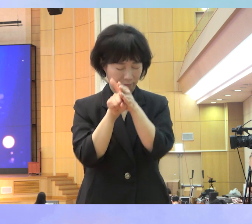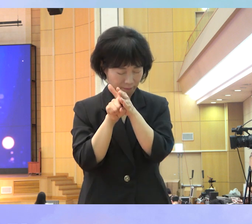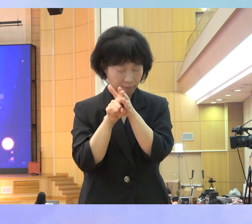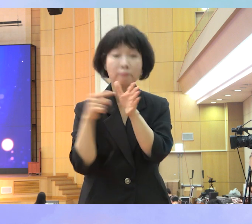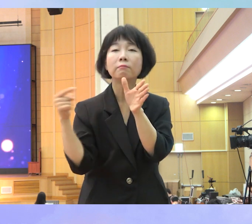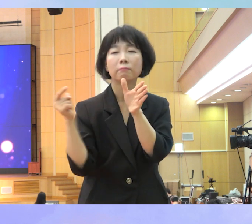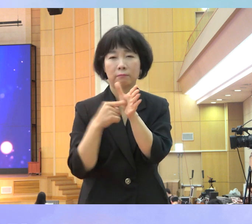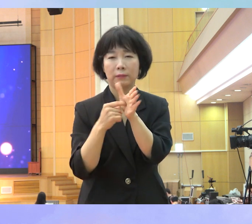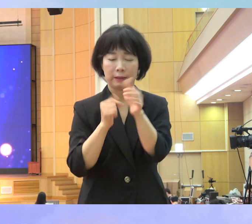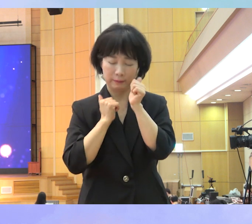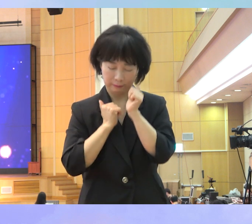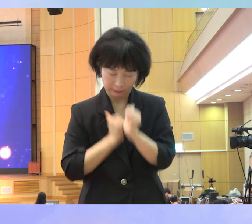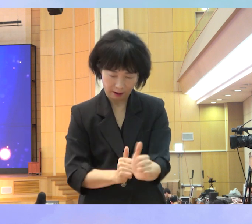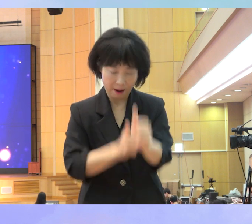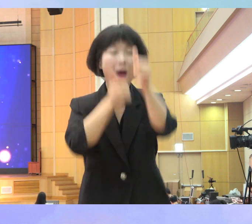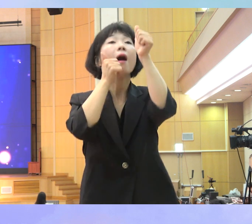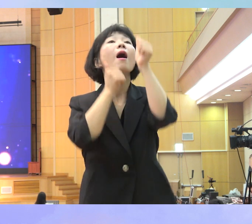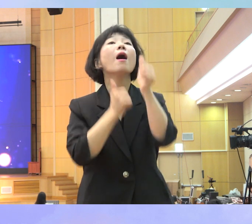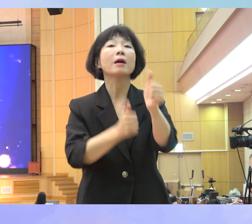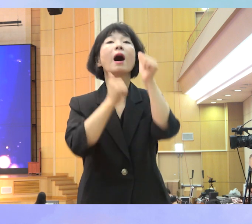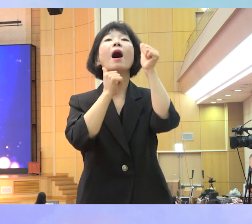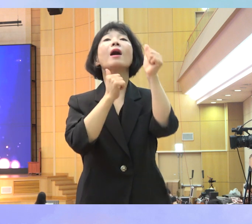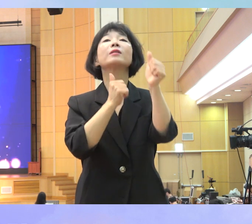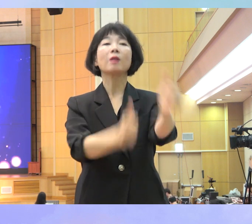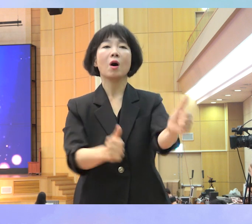성도의 신앙